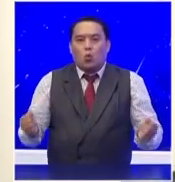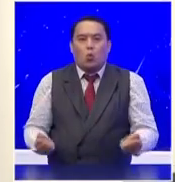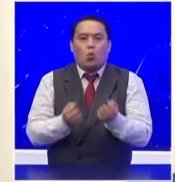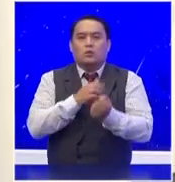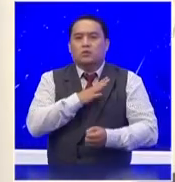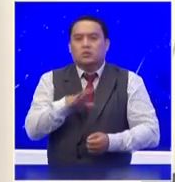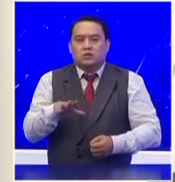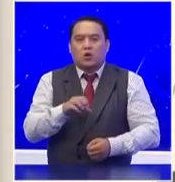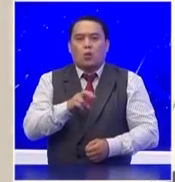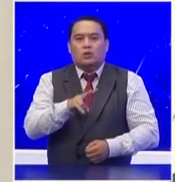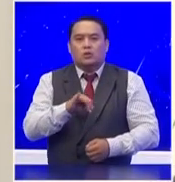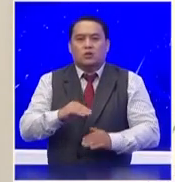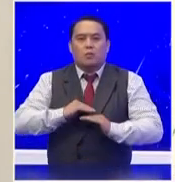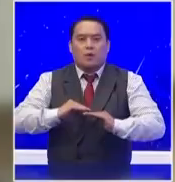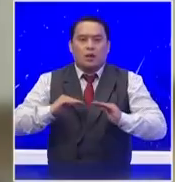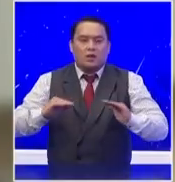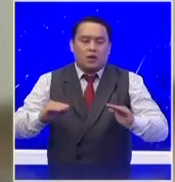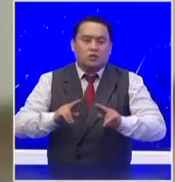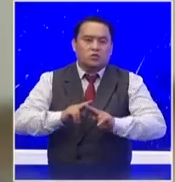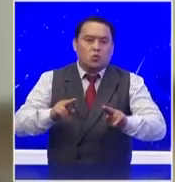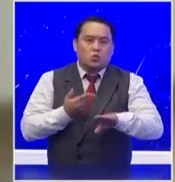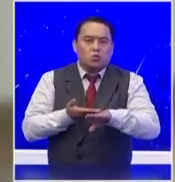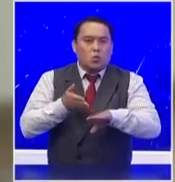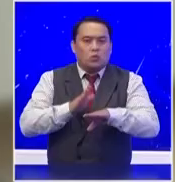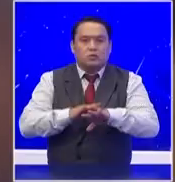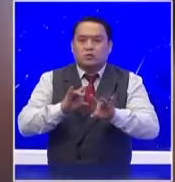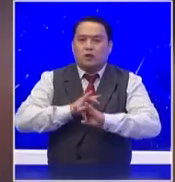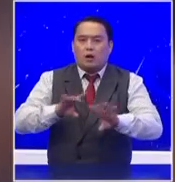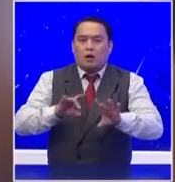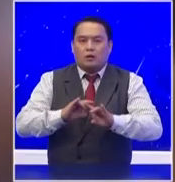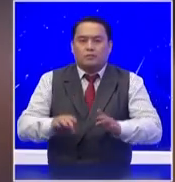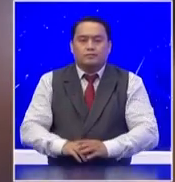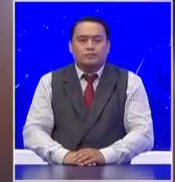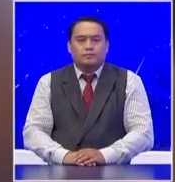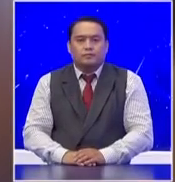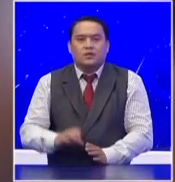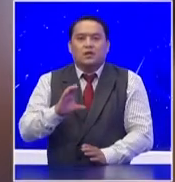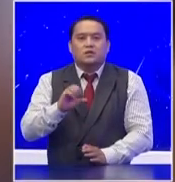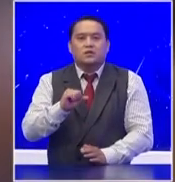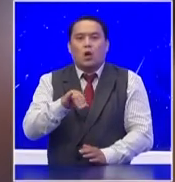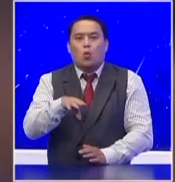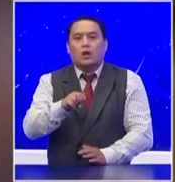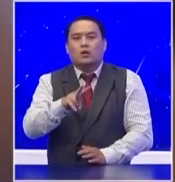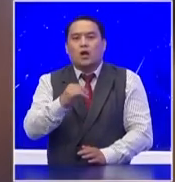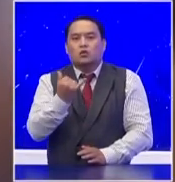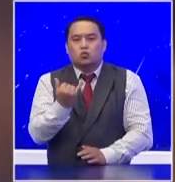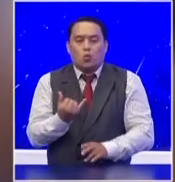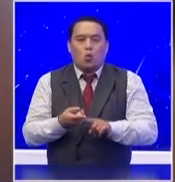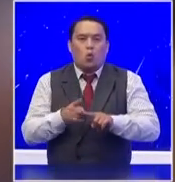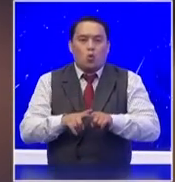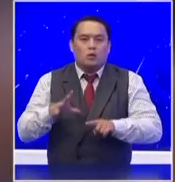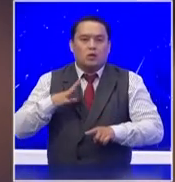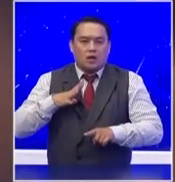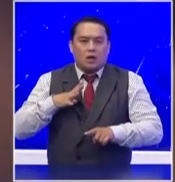таппаған сауат ашуды бала санасына сіңірудің қиындығын ашық айтты. Бұл сауат ашу деген емес, бұл әліппе деген сөз